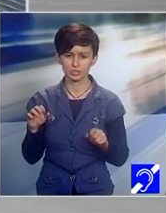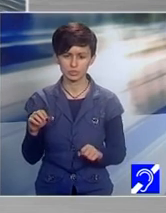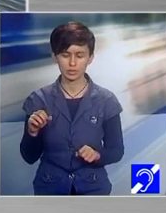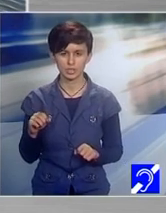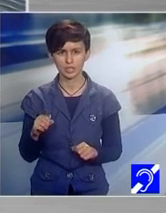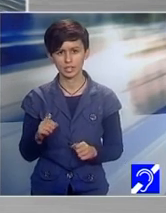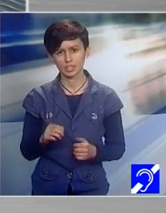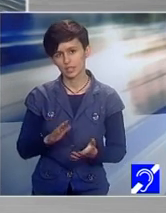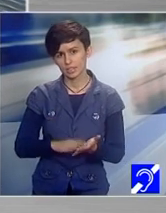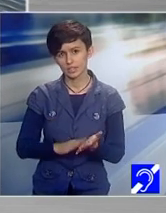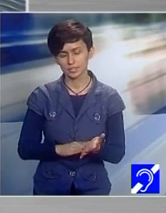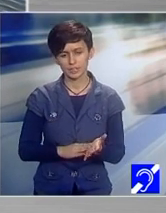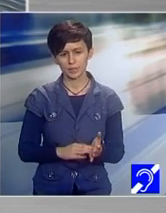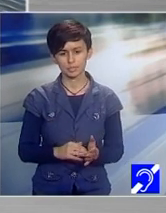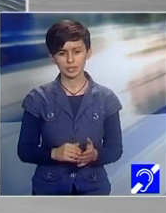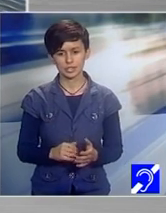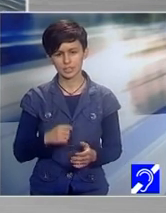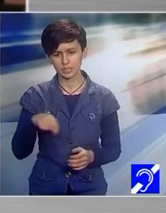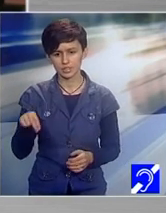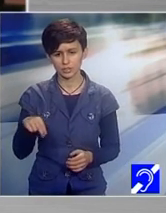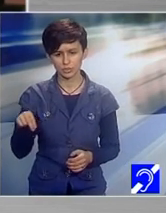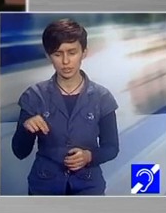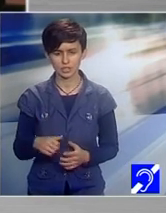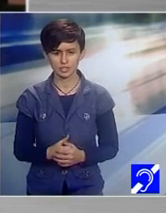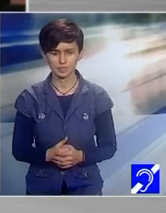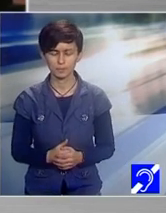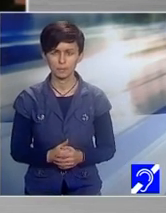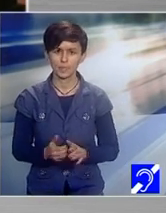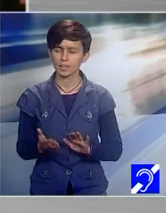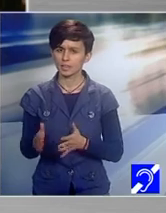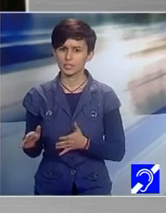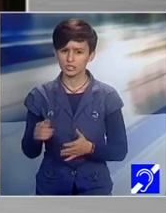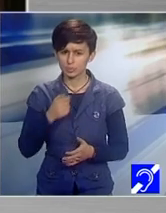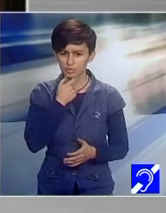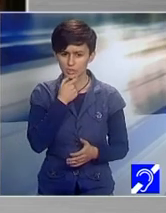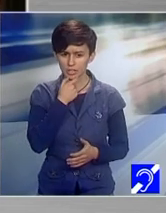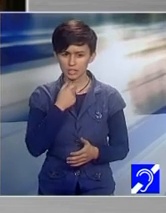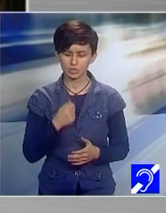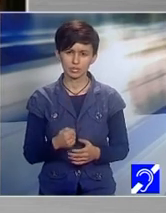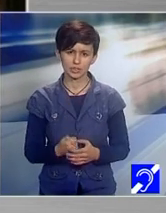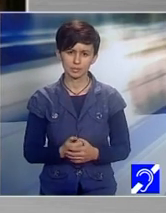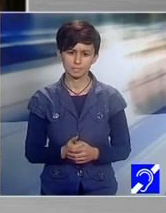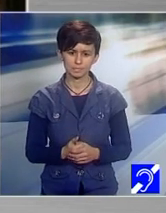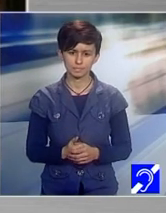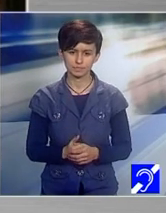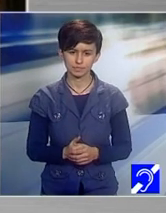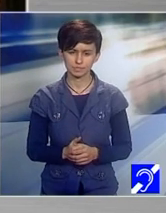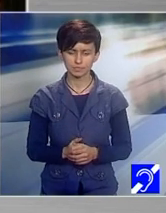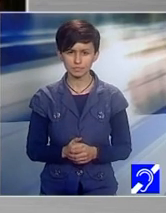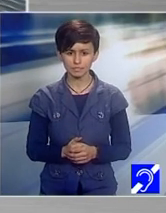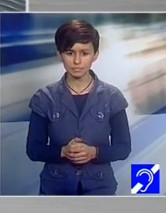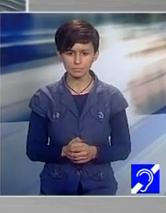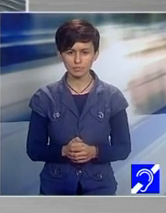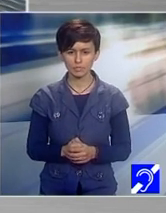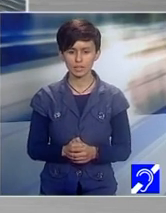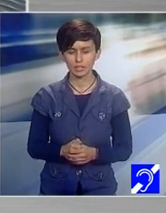700 și ceva de fapte în județ de la începutul anului, în primele 9 luni. Deci, ianuarie-septembrie.